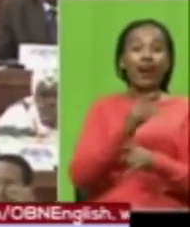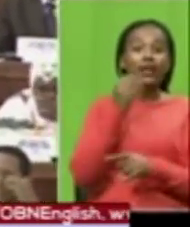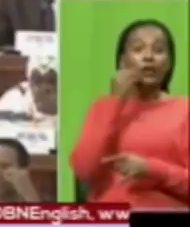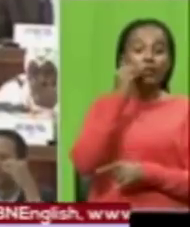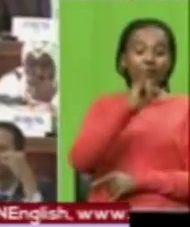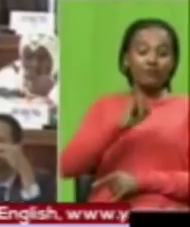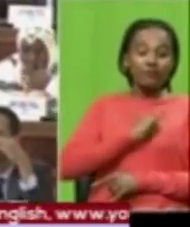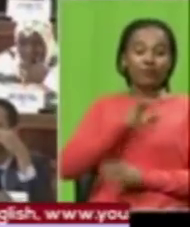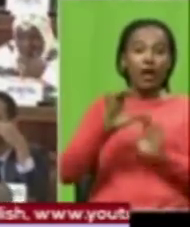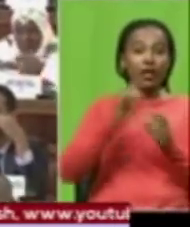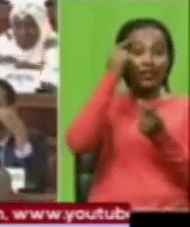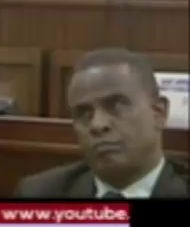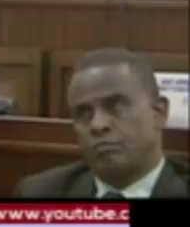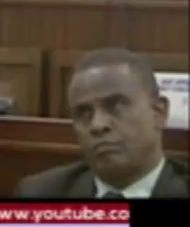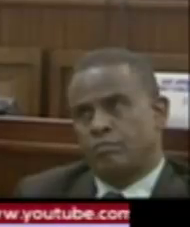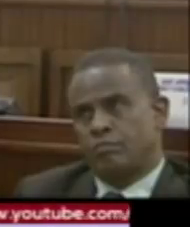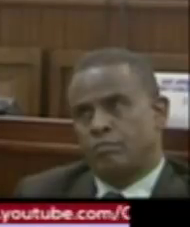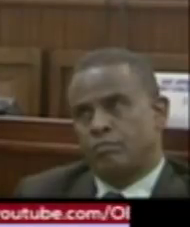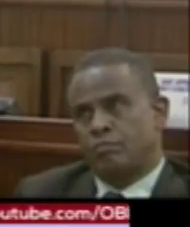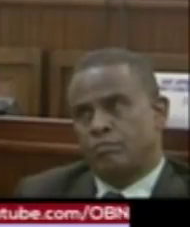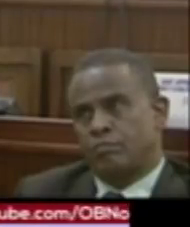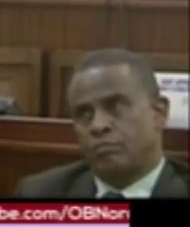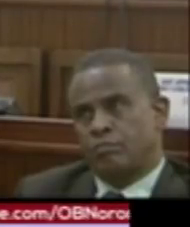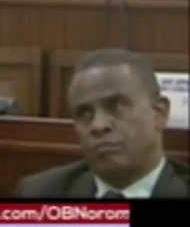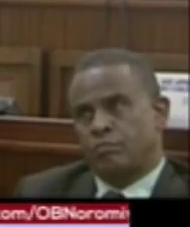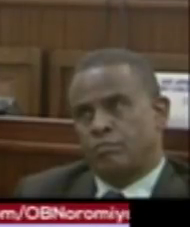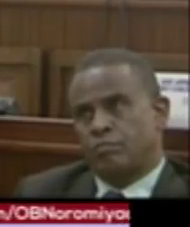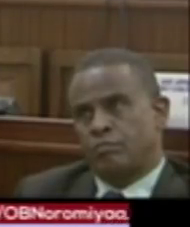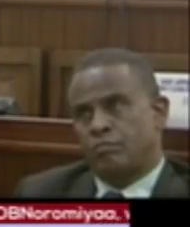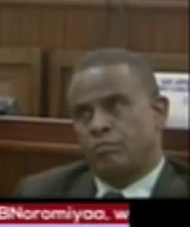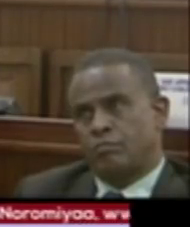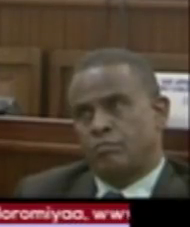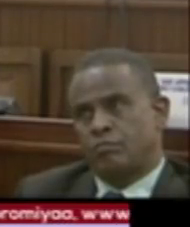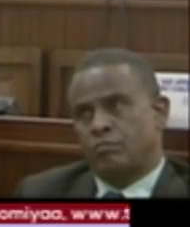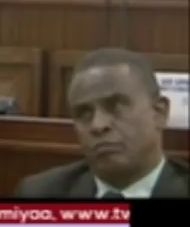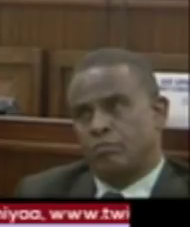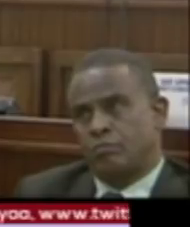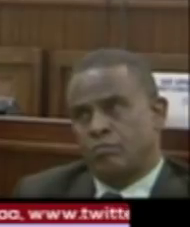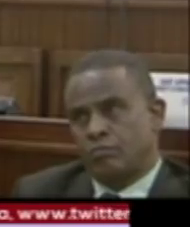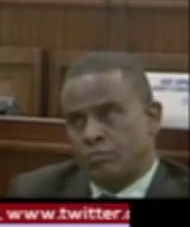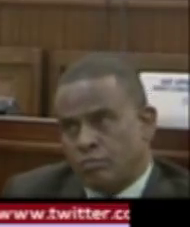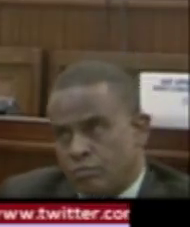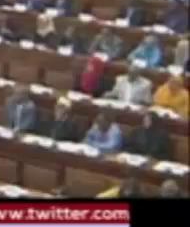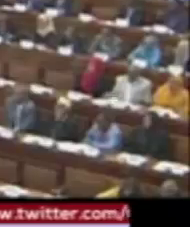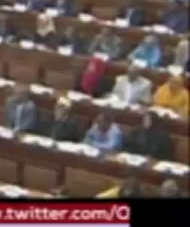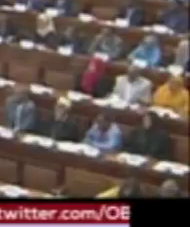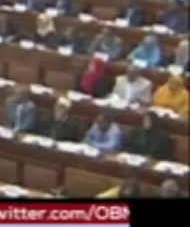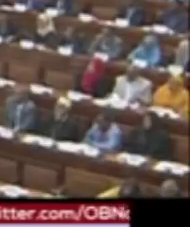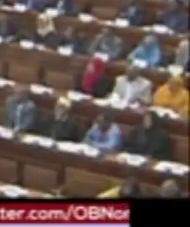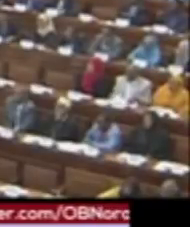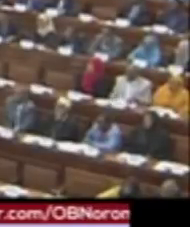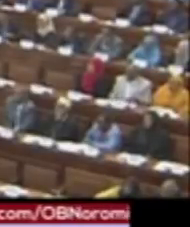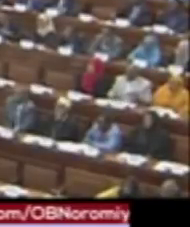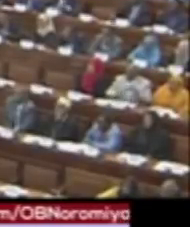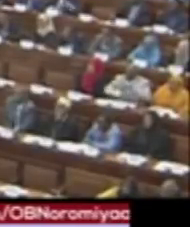qaba. Galiin damicha irraa argamus dabaluu qaba jedhan. Bara 2011 piroojektoota gurguddaa hojiin isaanii